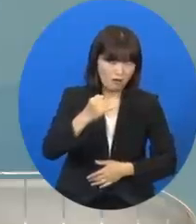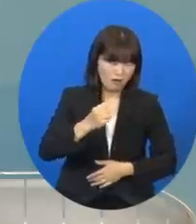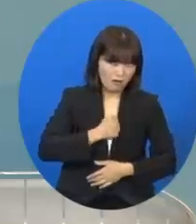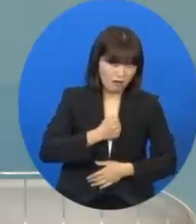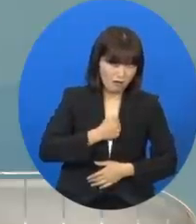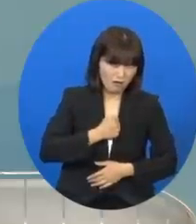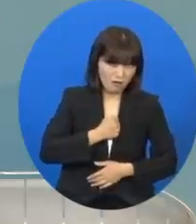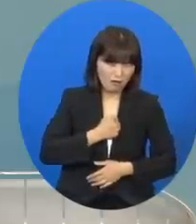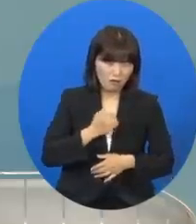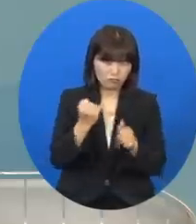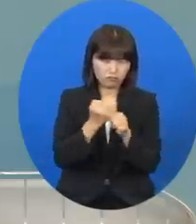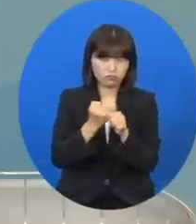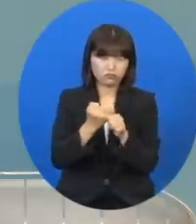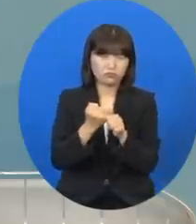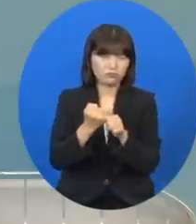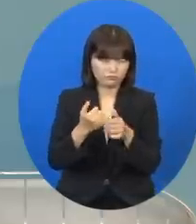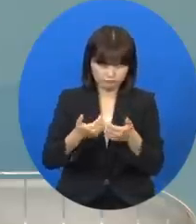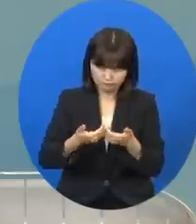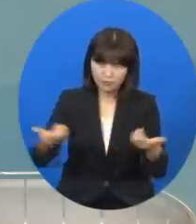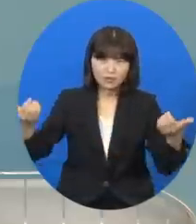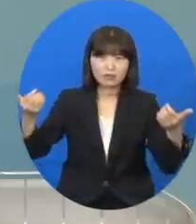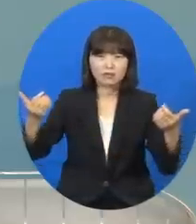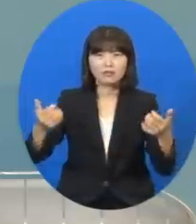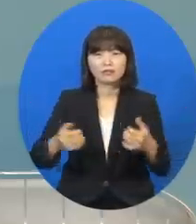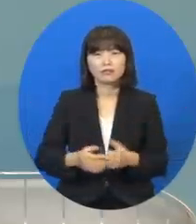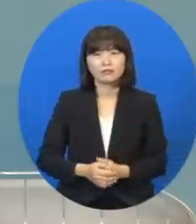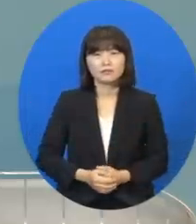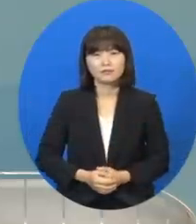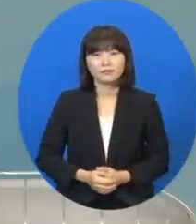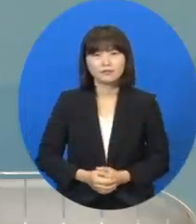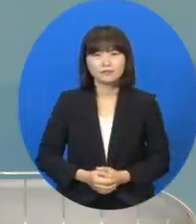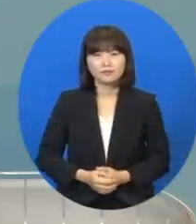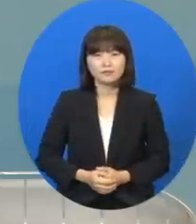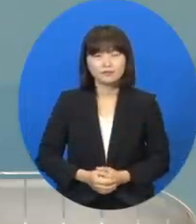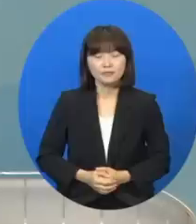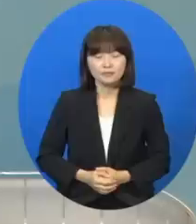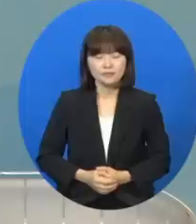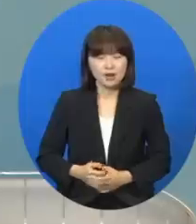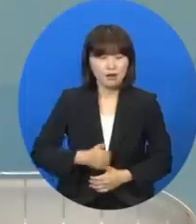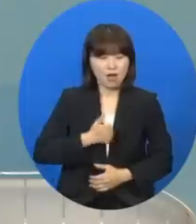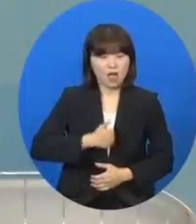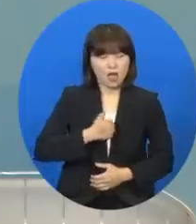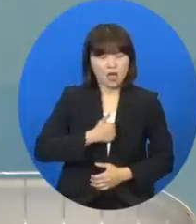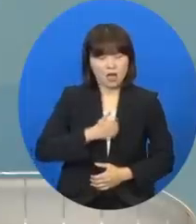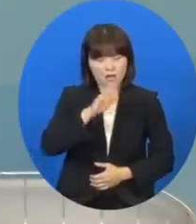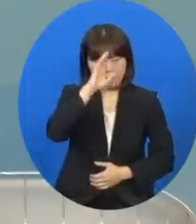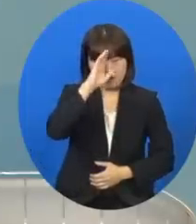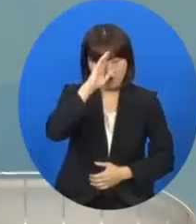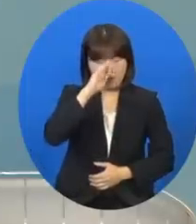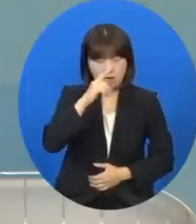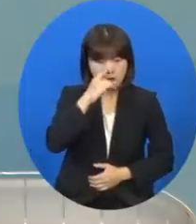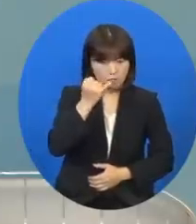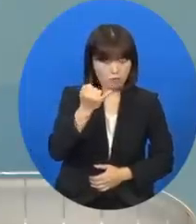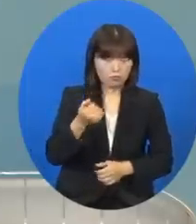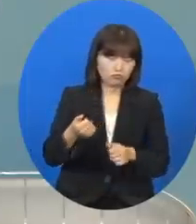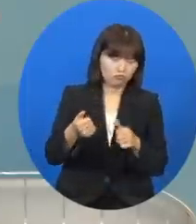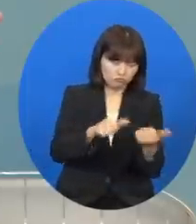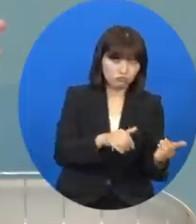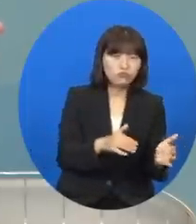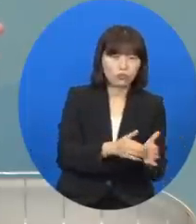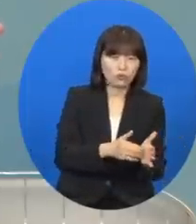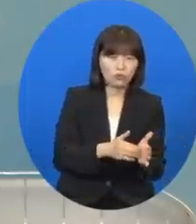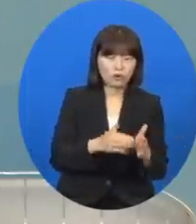깨졌어요. 결국 화병으로 어머니가 죽습니다. 그러니 집안이 완전히